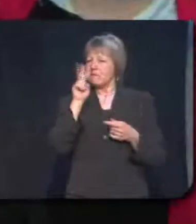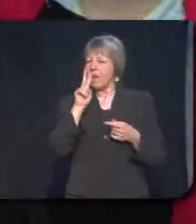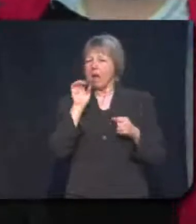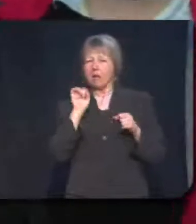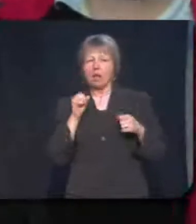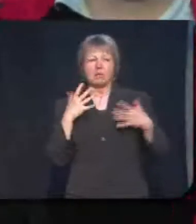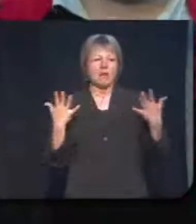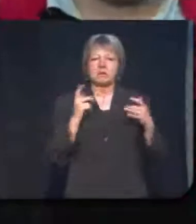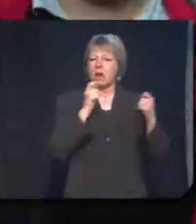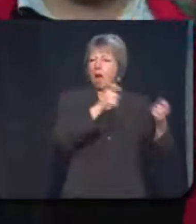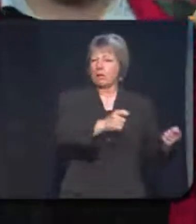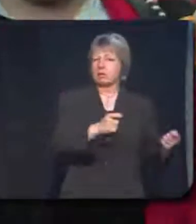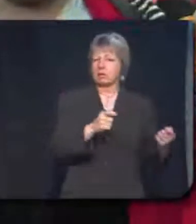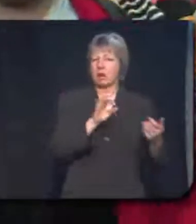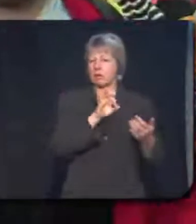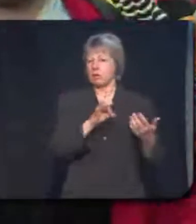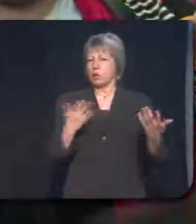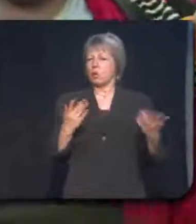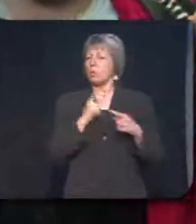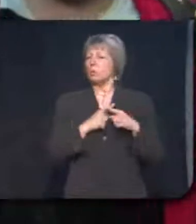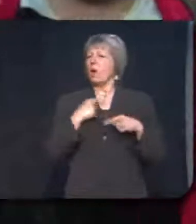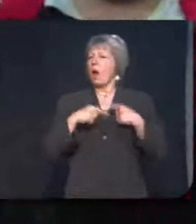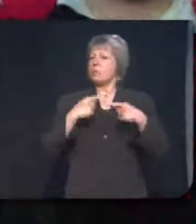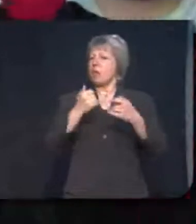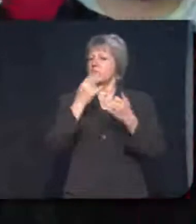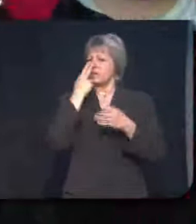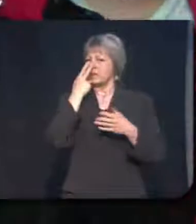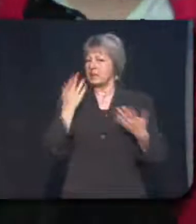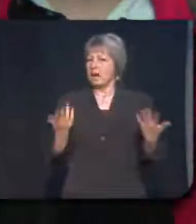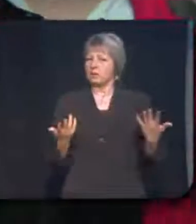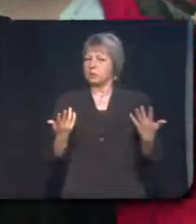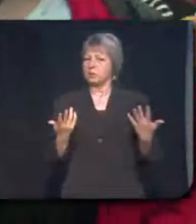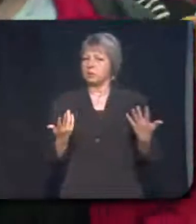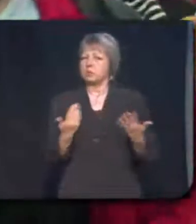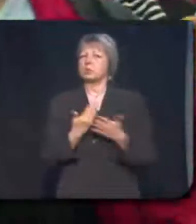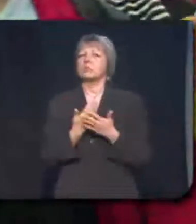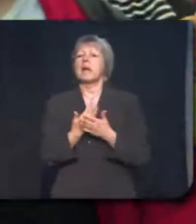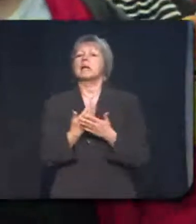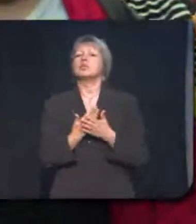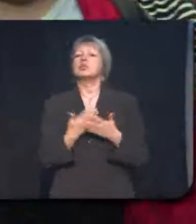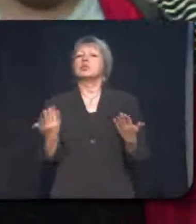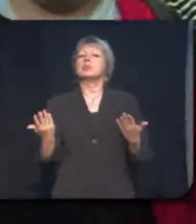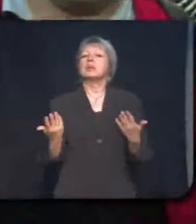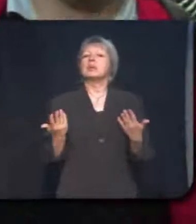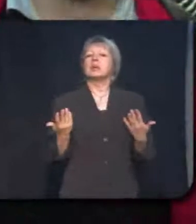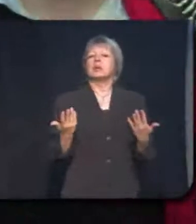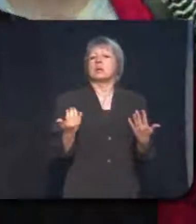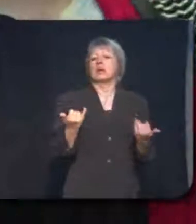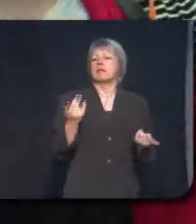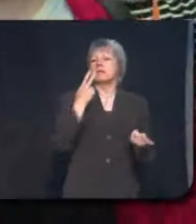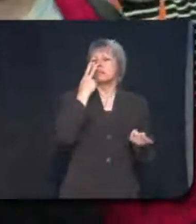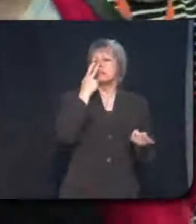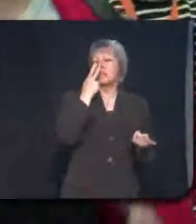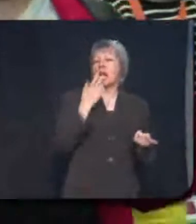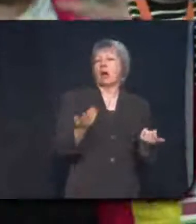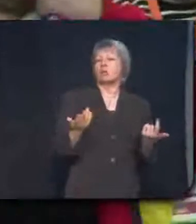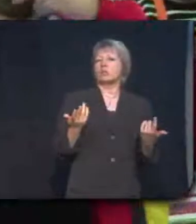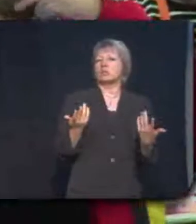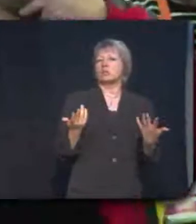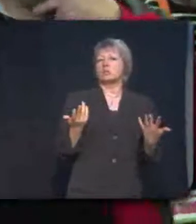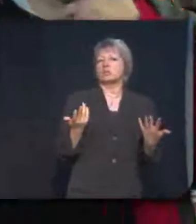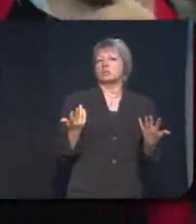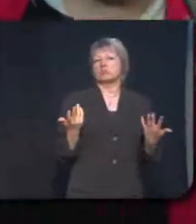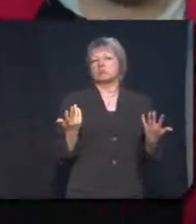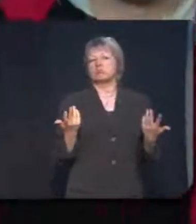beantragen und wie es dann der Ablauf also wie habe ich z.B dann die Möglichkeit wenn es dann